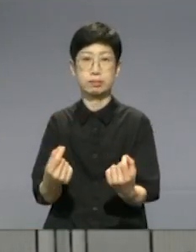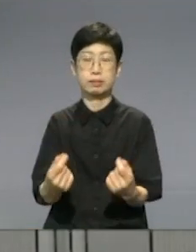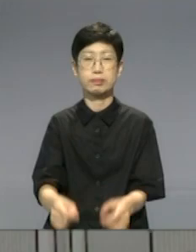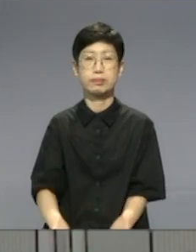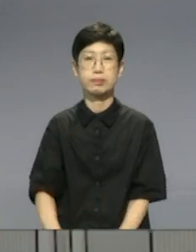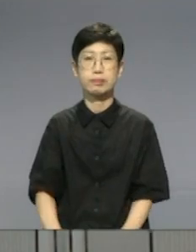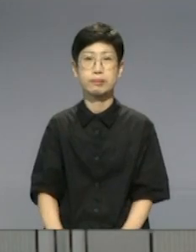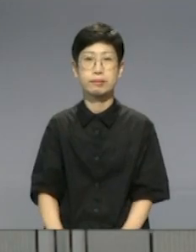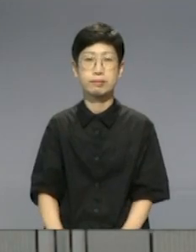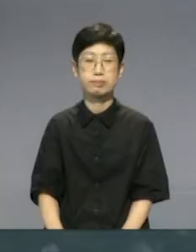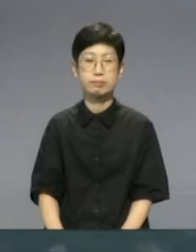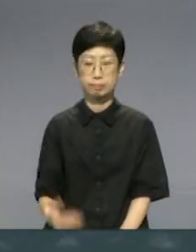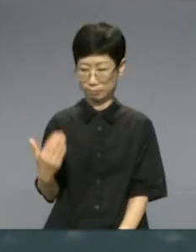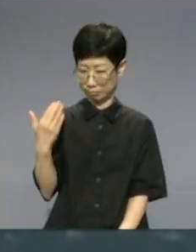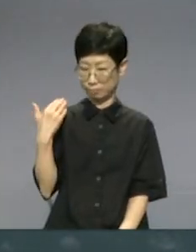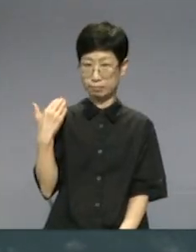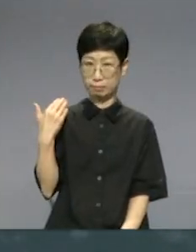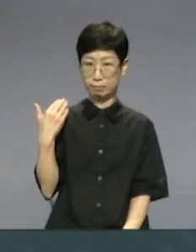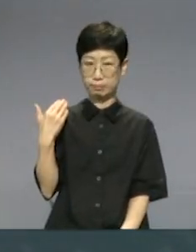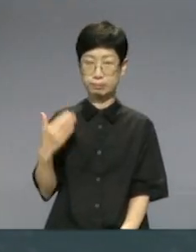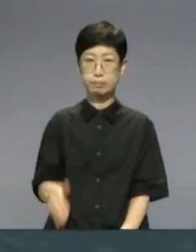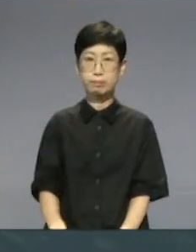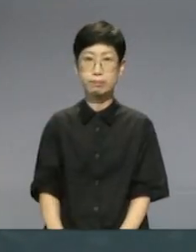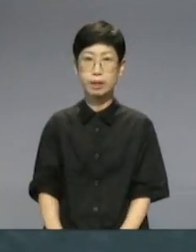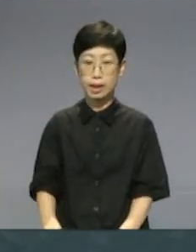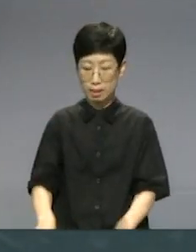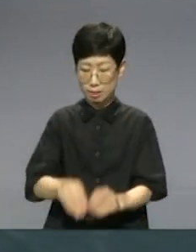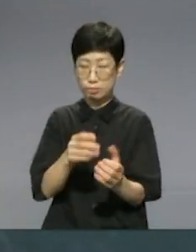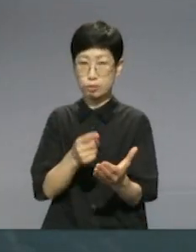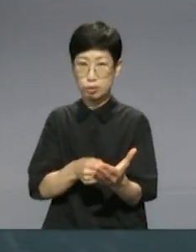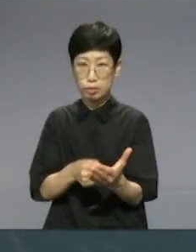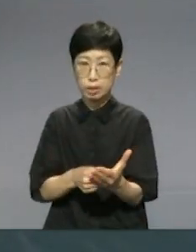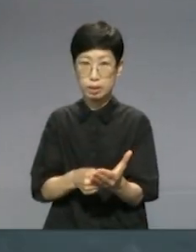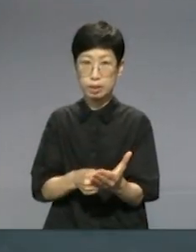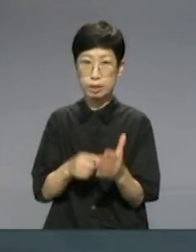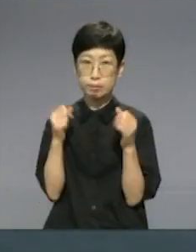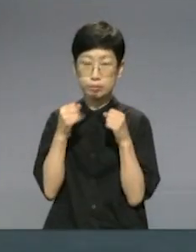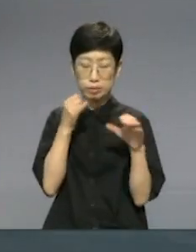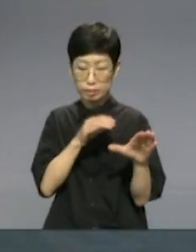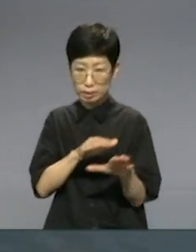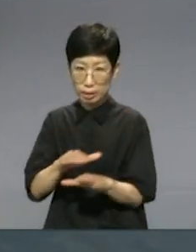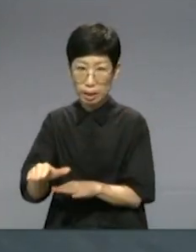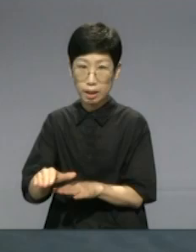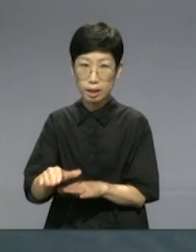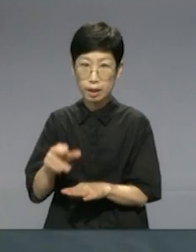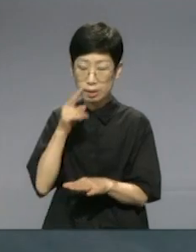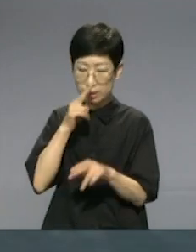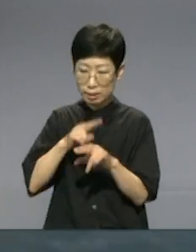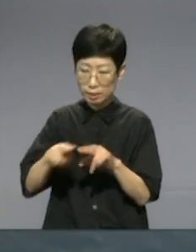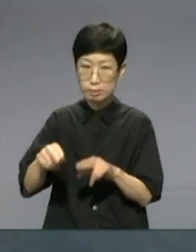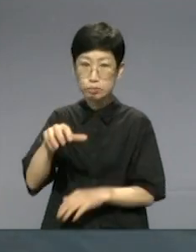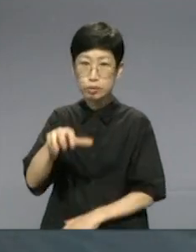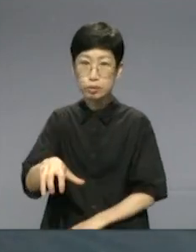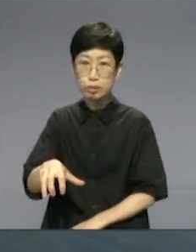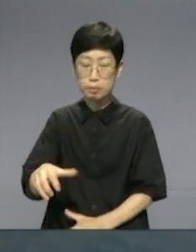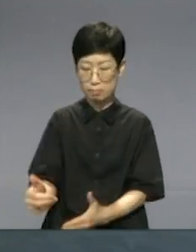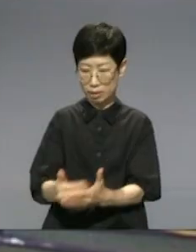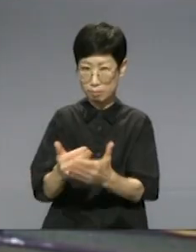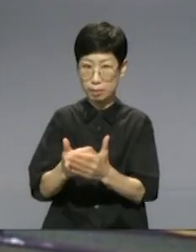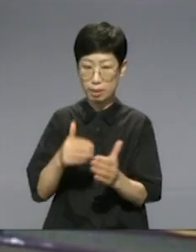모습입니다. 최근 리시 수낵 총리는 국회 유전 개발과 광산 개발을